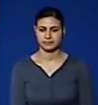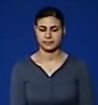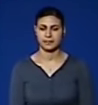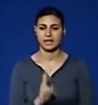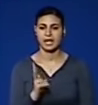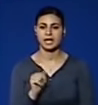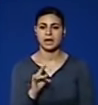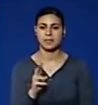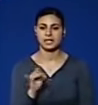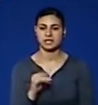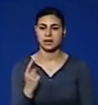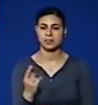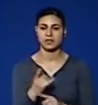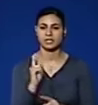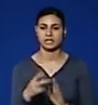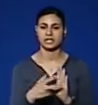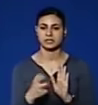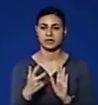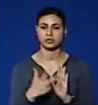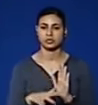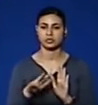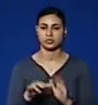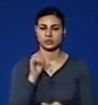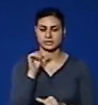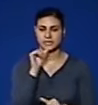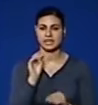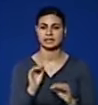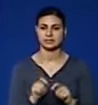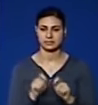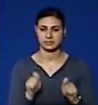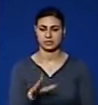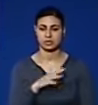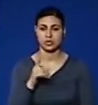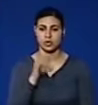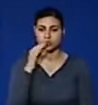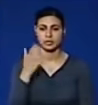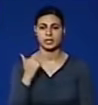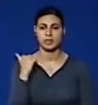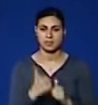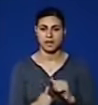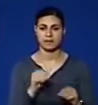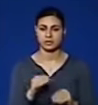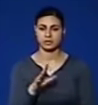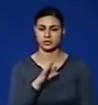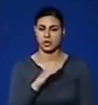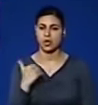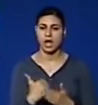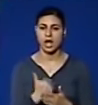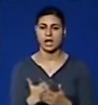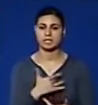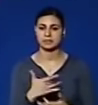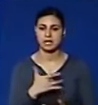კარმენი თბილისის ოპერაში პირველად 1895 წელს დაიდგა. მას შემდეგ არაერთი დადგმა განხორციელდა. ახალი